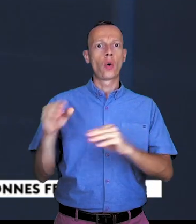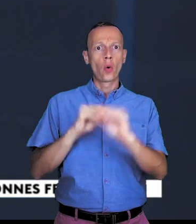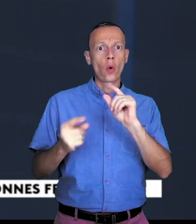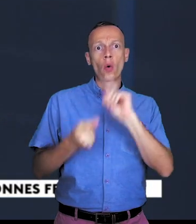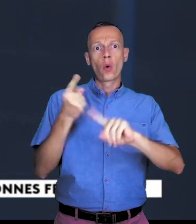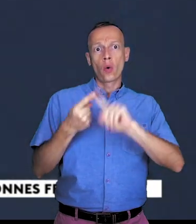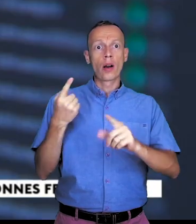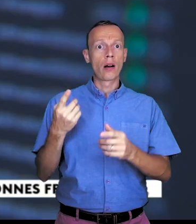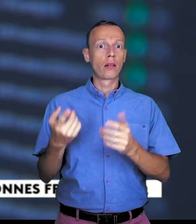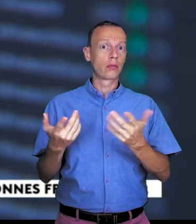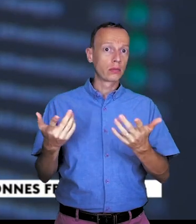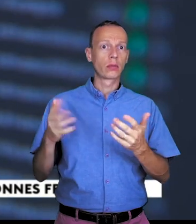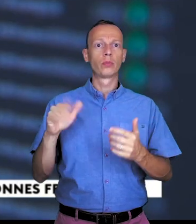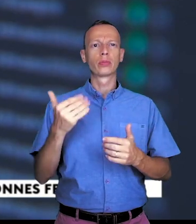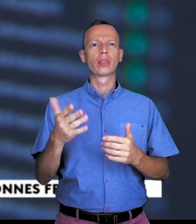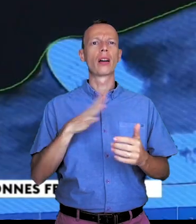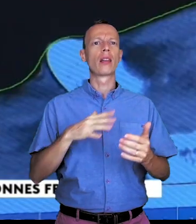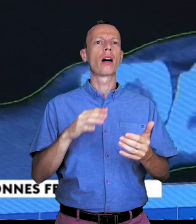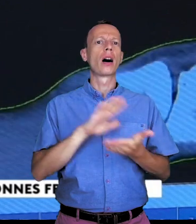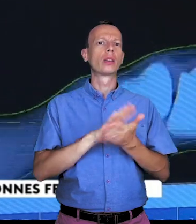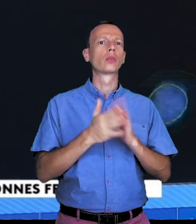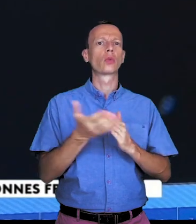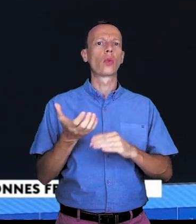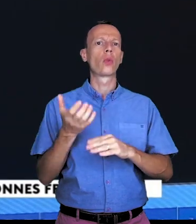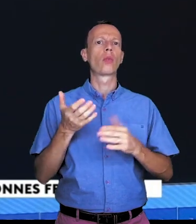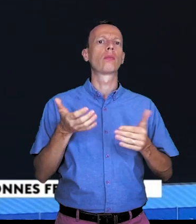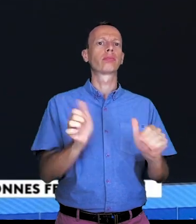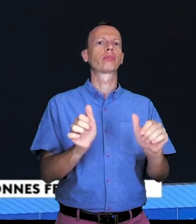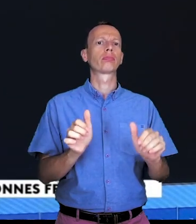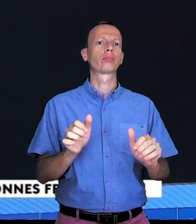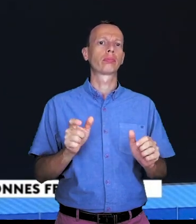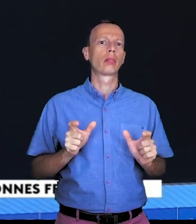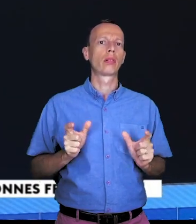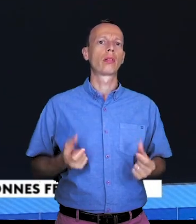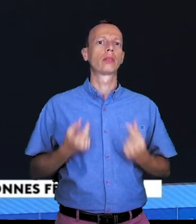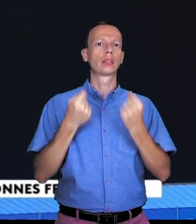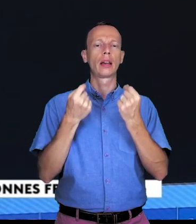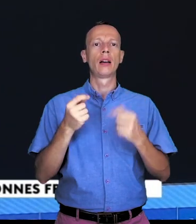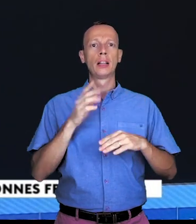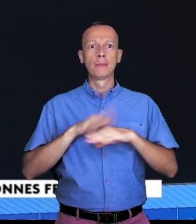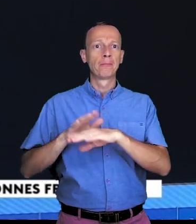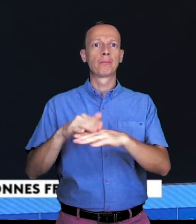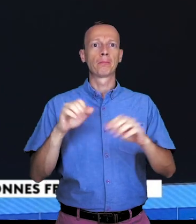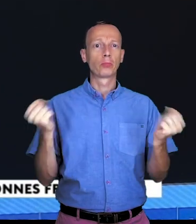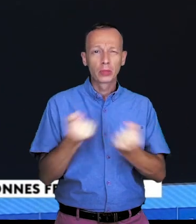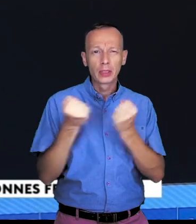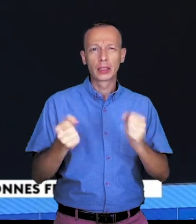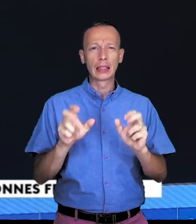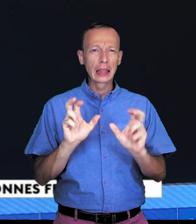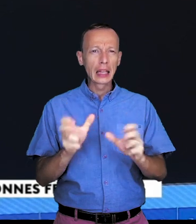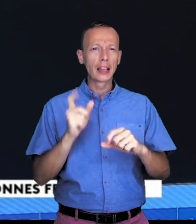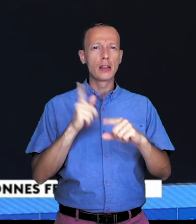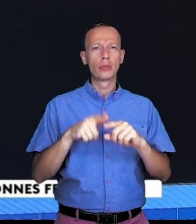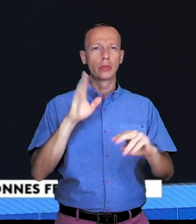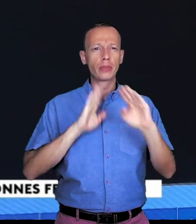personnes vulnérables qui demandent des soins bien particuliers. La Ligue contre le cancer lance une campagne de sensibilisation dépistage